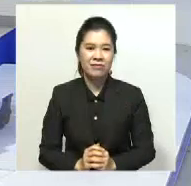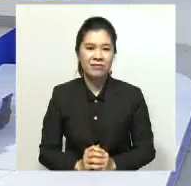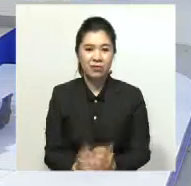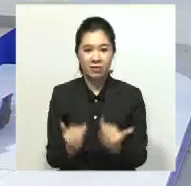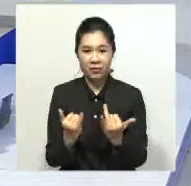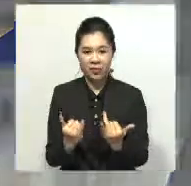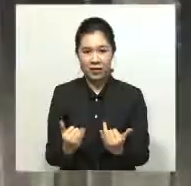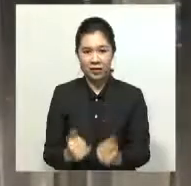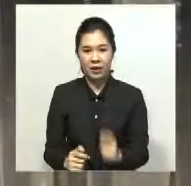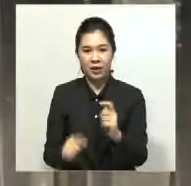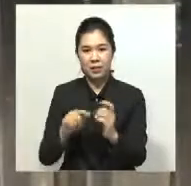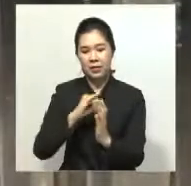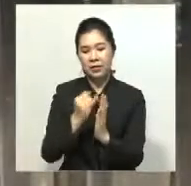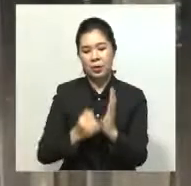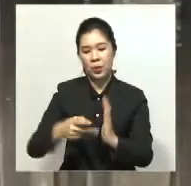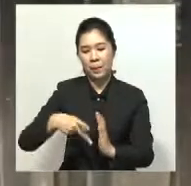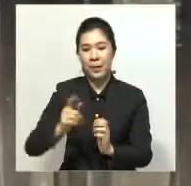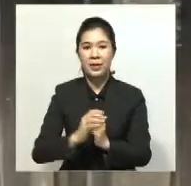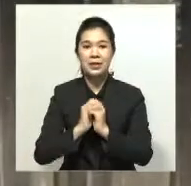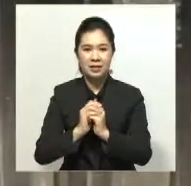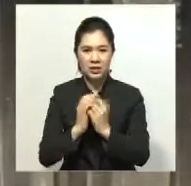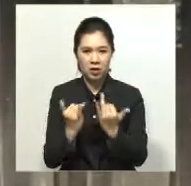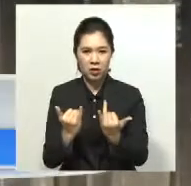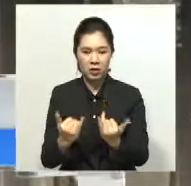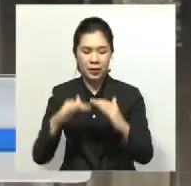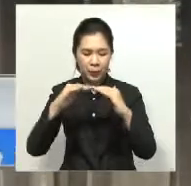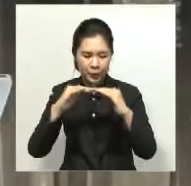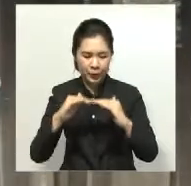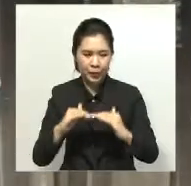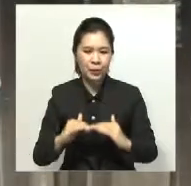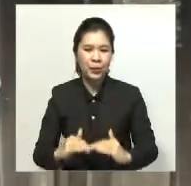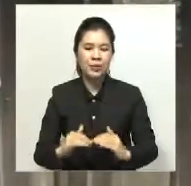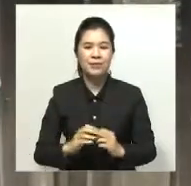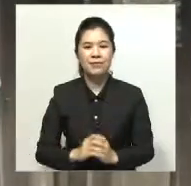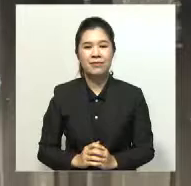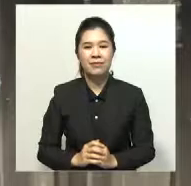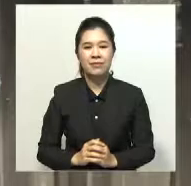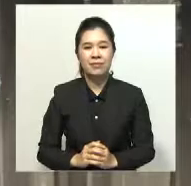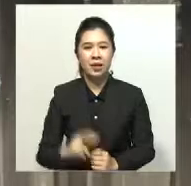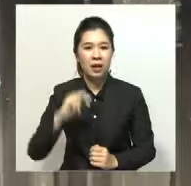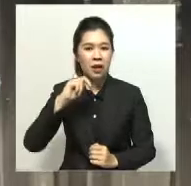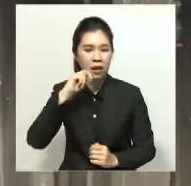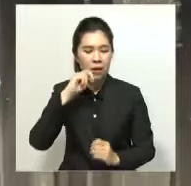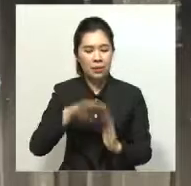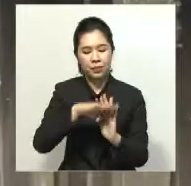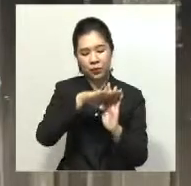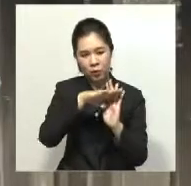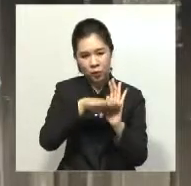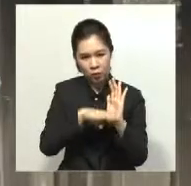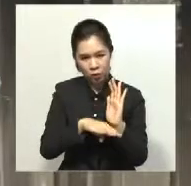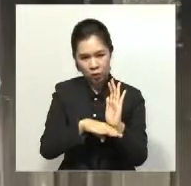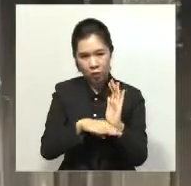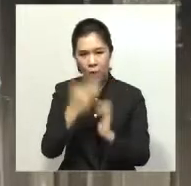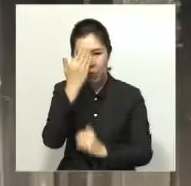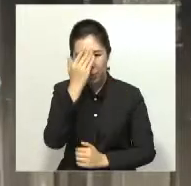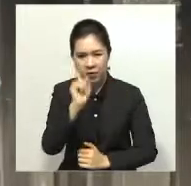สถานการณ์ที่อำเภอกบินบุรีจังหวัดปราจีนบุรีนะคะเริ่มคลี่คลายลงแล้วนะคะหลังจากมีปริมาณน้ำที่ลดลงค่ะเนื่องจากฝ